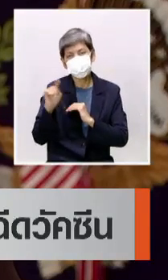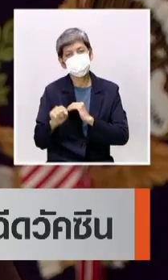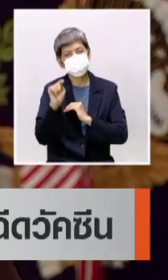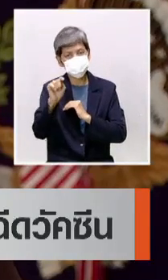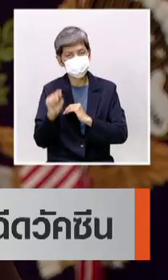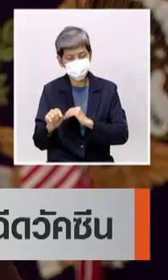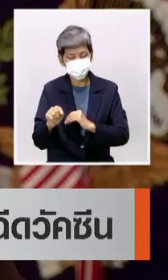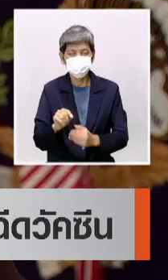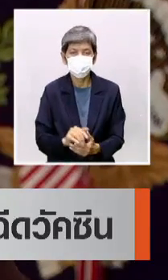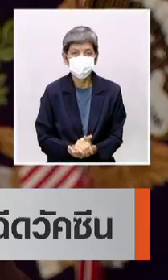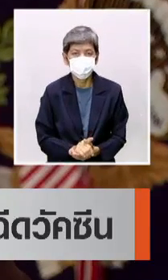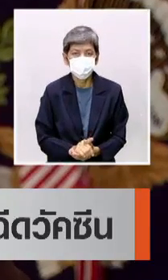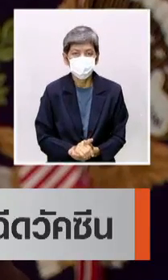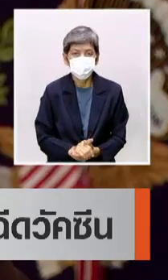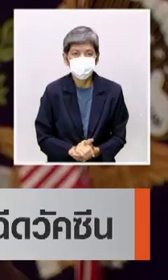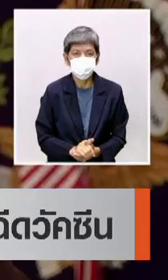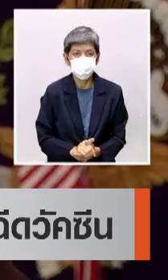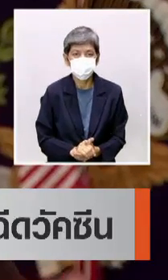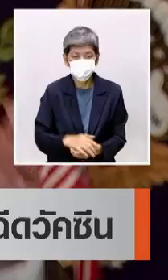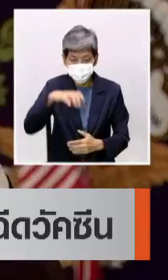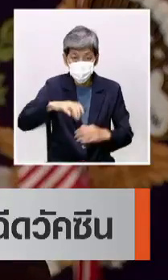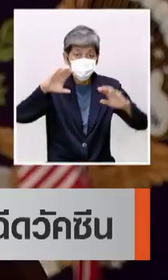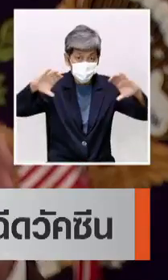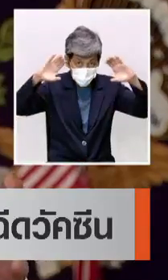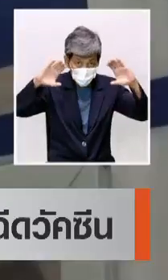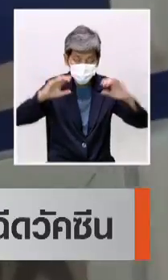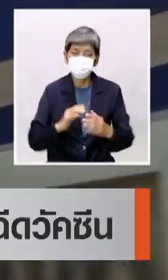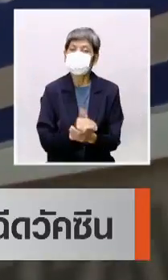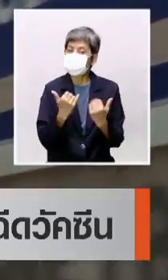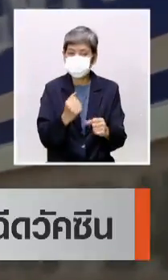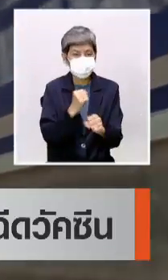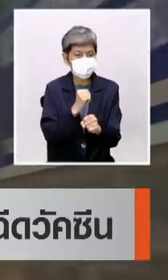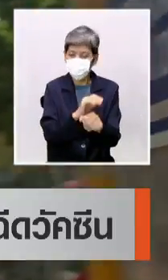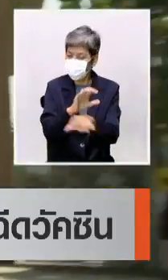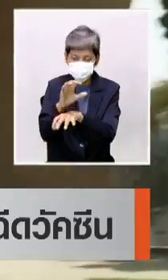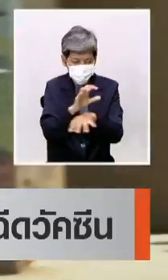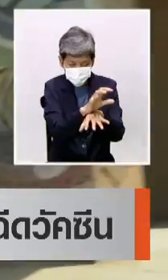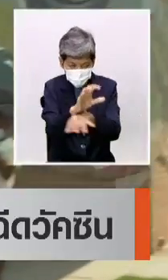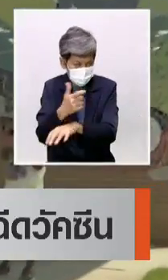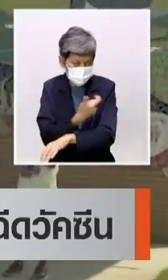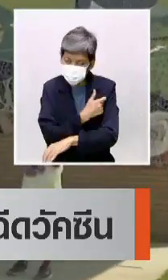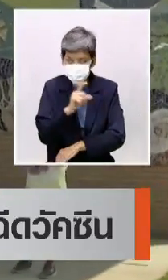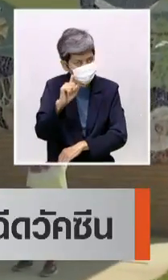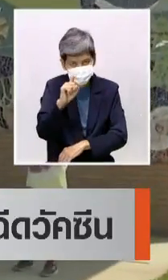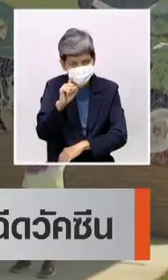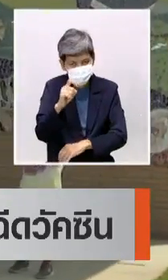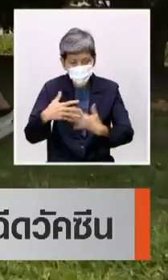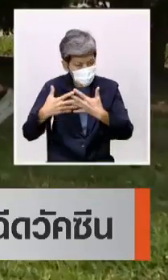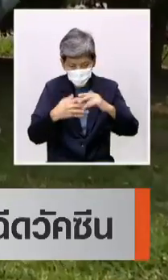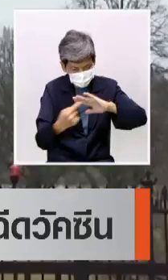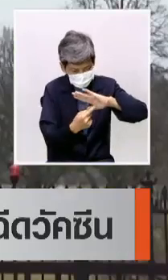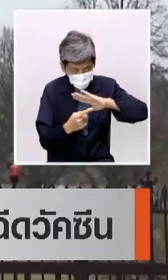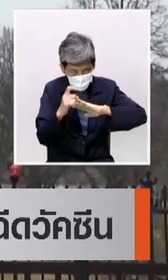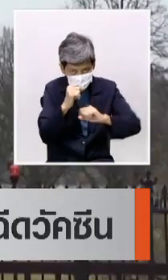ายนเช่นกันด้านทำเนียบขาวระบุว่ารัฐบาลกลางไม่สามารถจะบังคับให้ทุกคนต้องฉีดวัคซีนทั่วทั้งสหรัฐได้